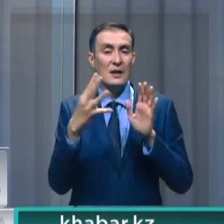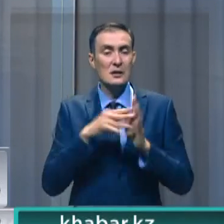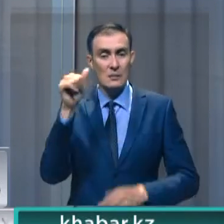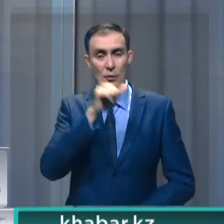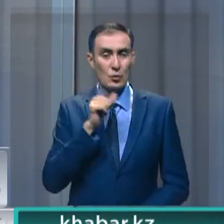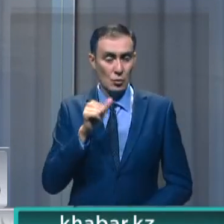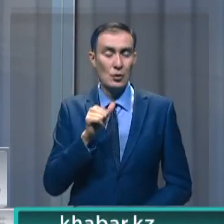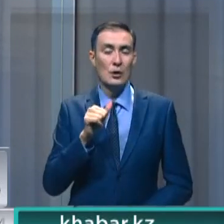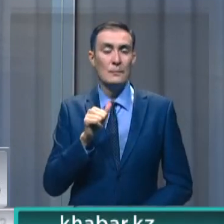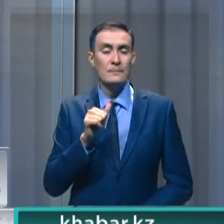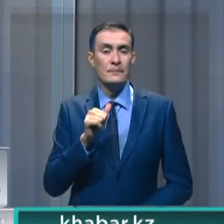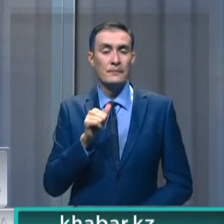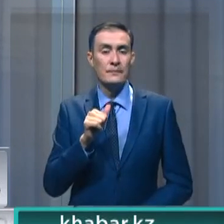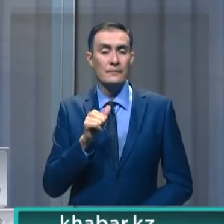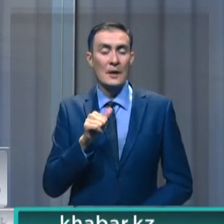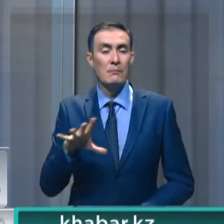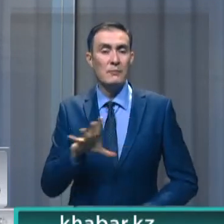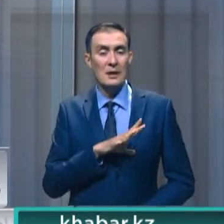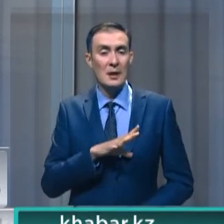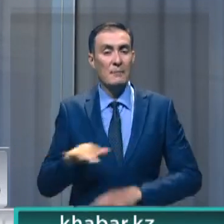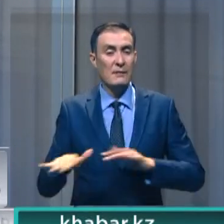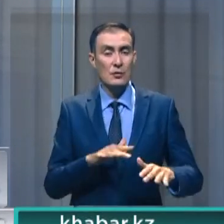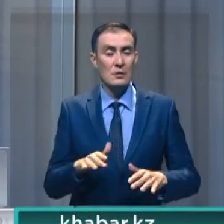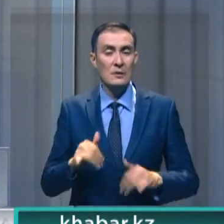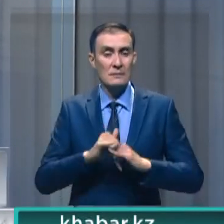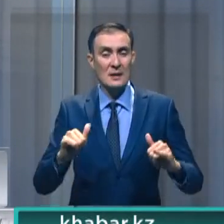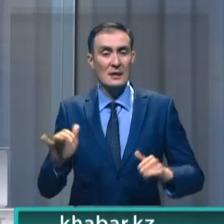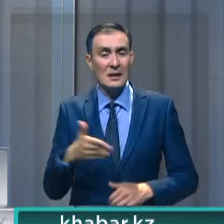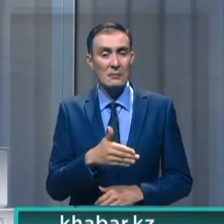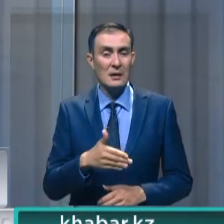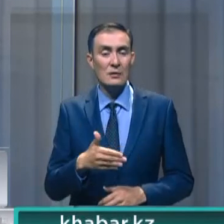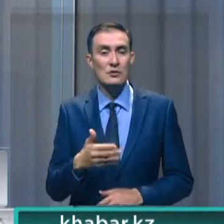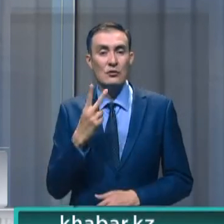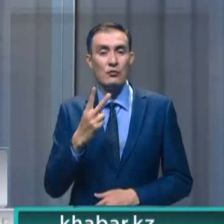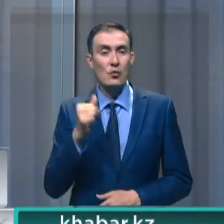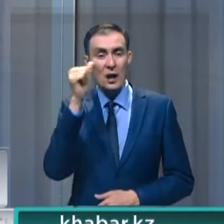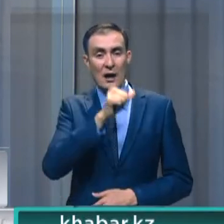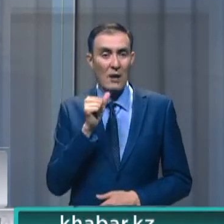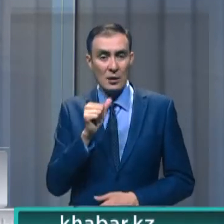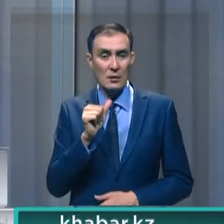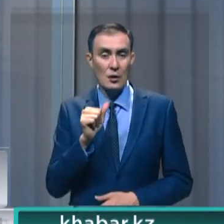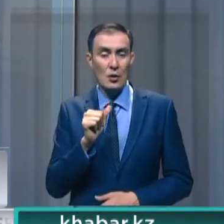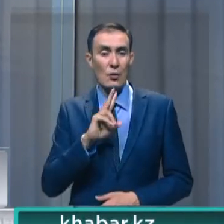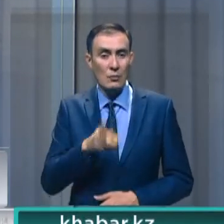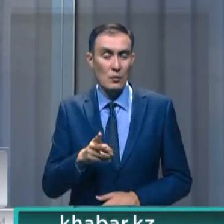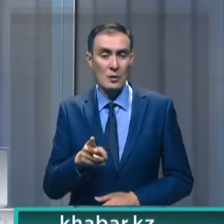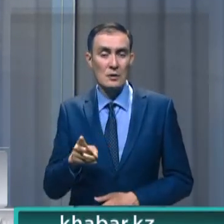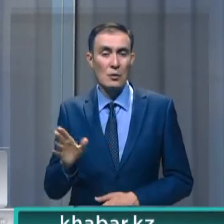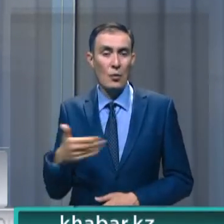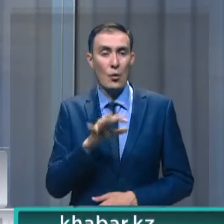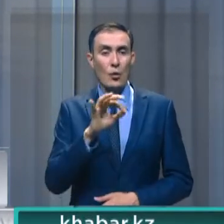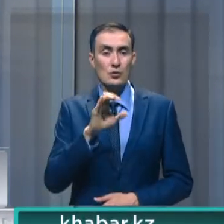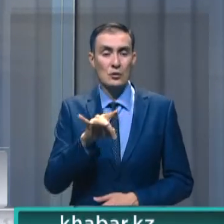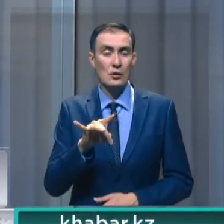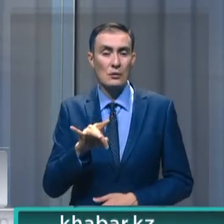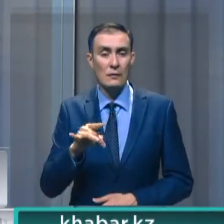2019 году было проведено зарыбление именно двухгодовалыми особями сибирского осетра в